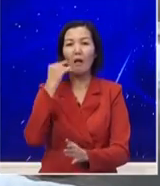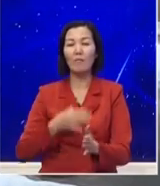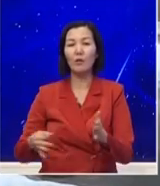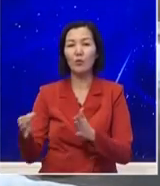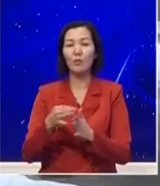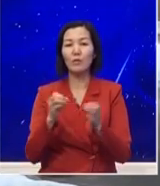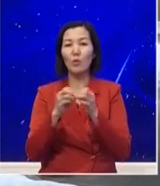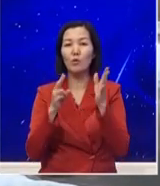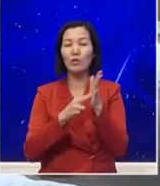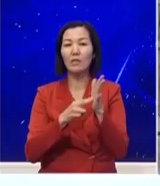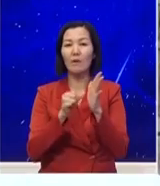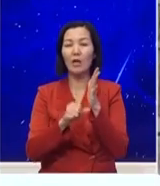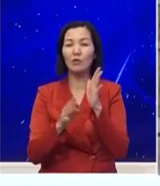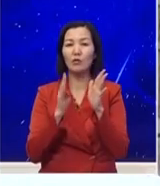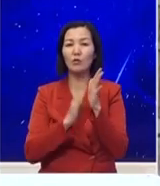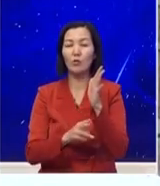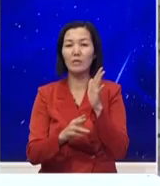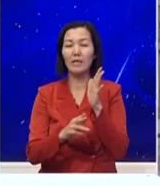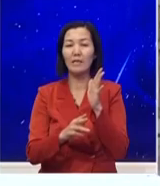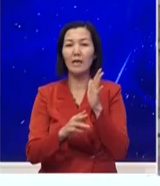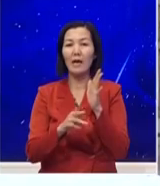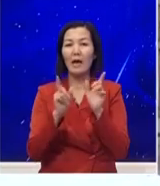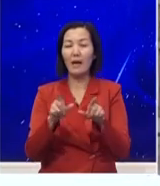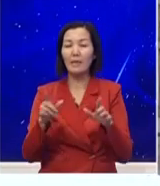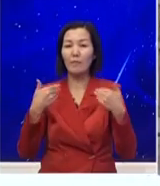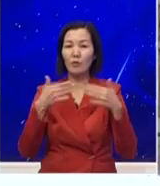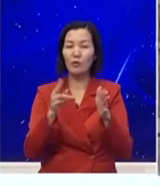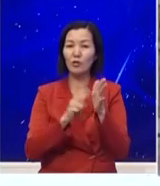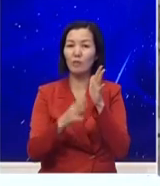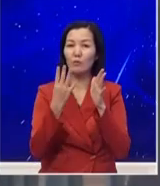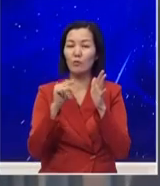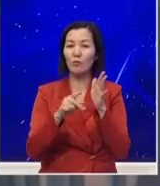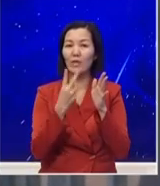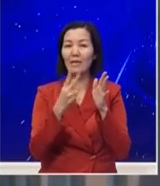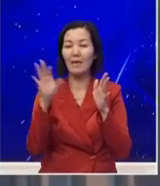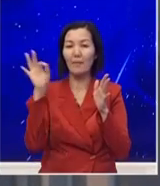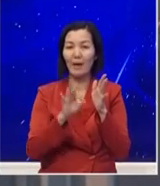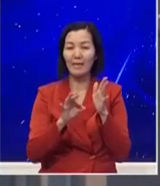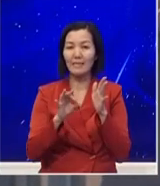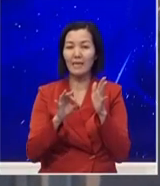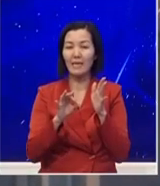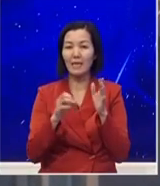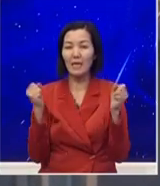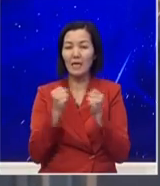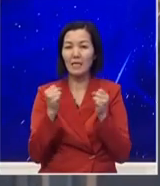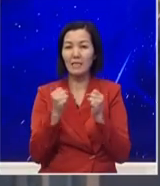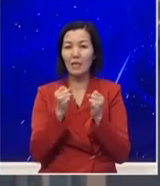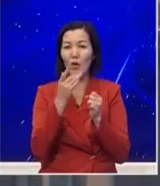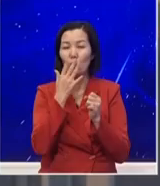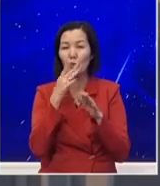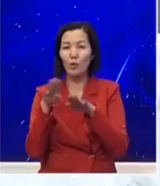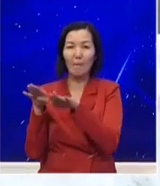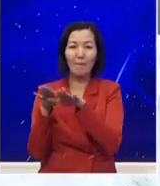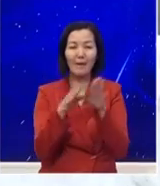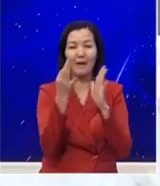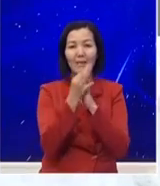биыл 17696 түлек мектеп бітіреді. Олардың 74,2% қысқы ұлттық бірыңғай тестілеуді тапсыруға